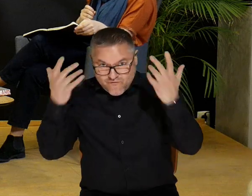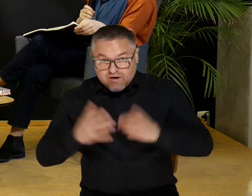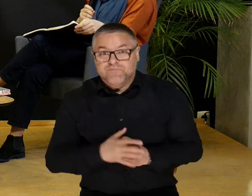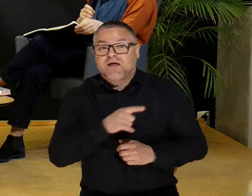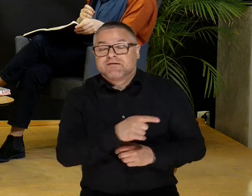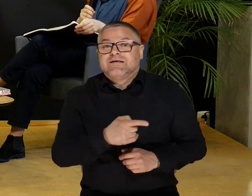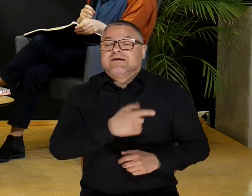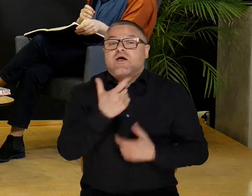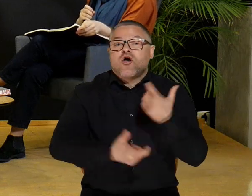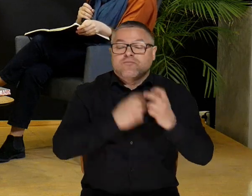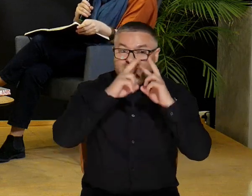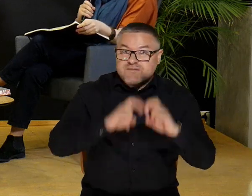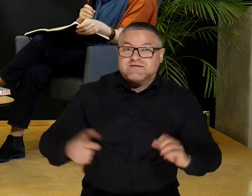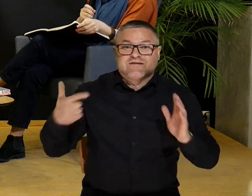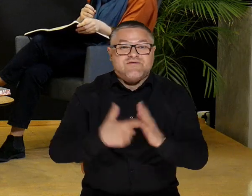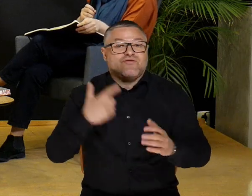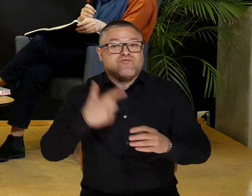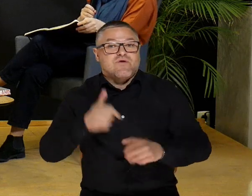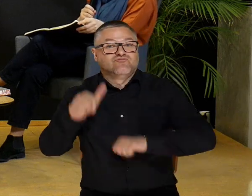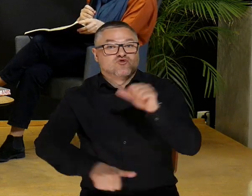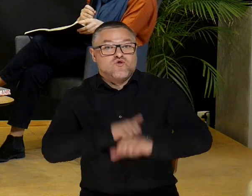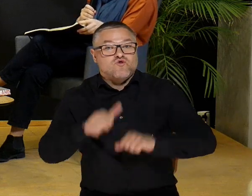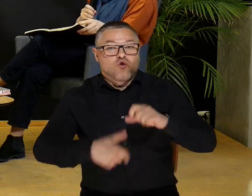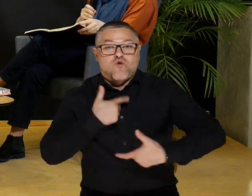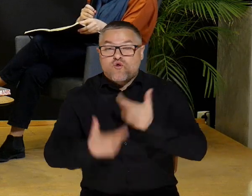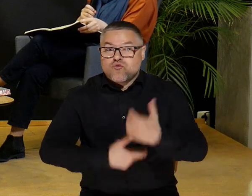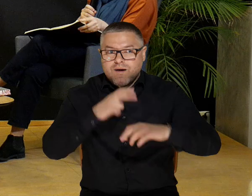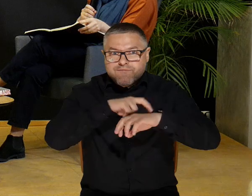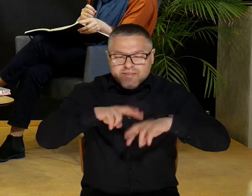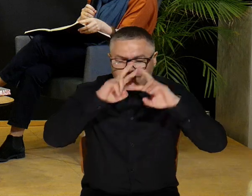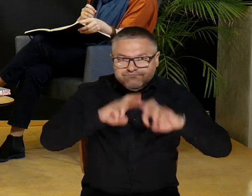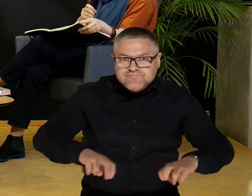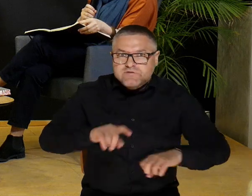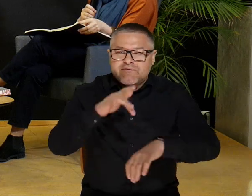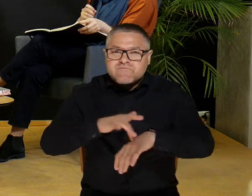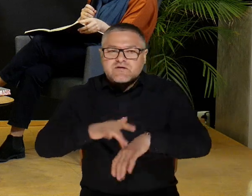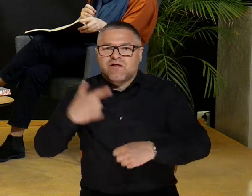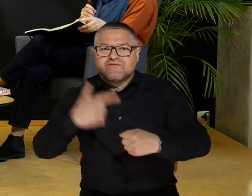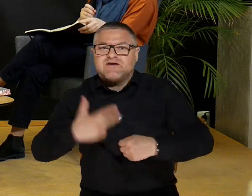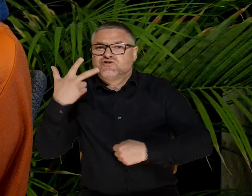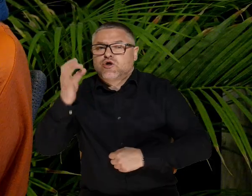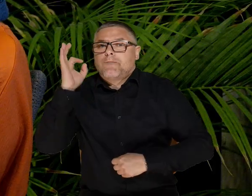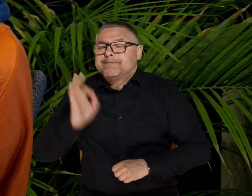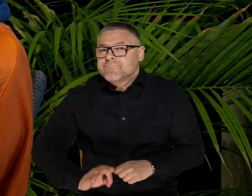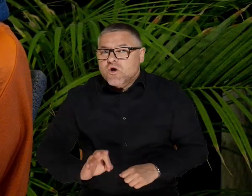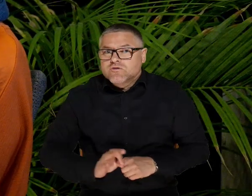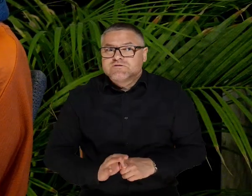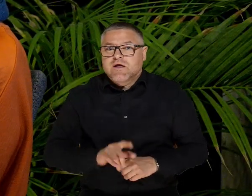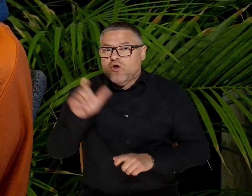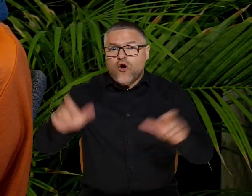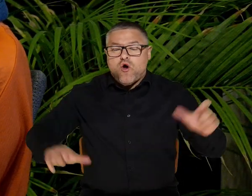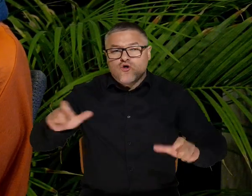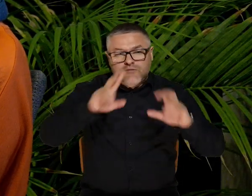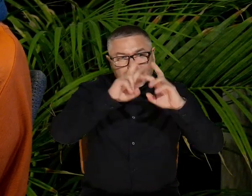cytujesz badania z 2021 roku, z których wynika, że 23%